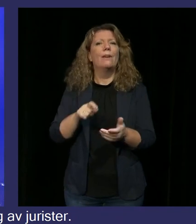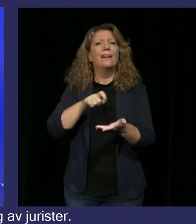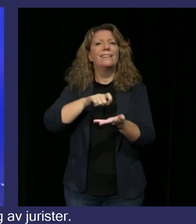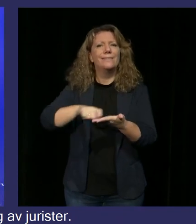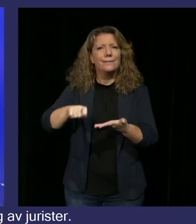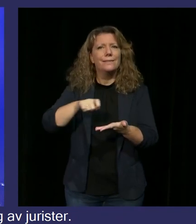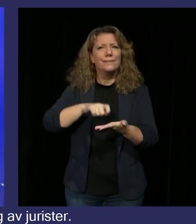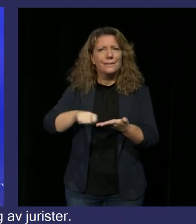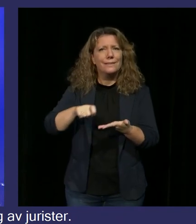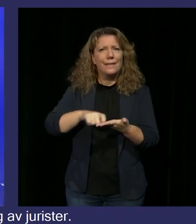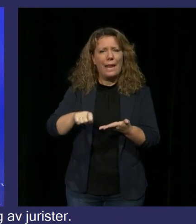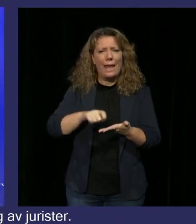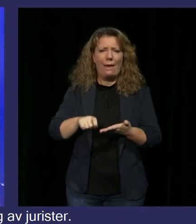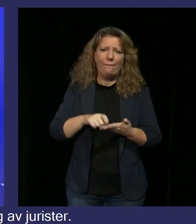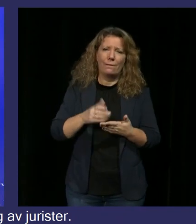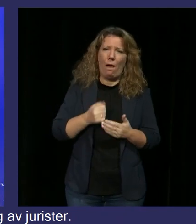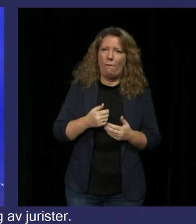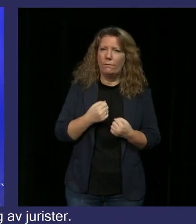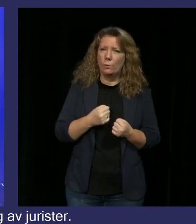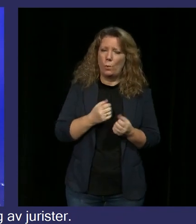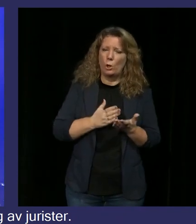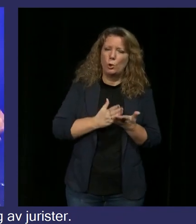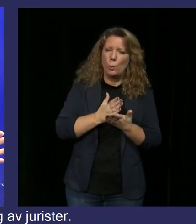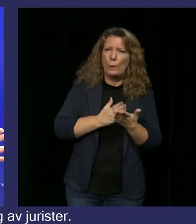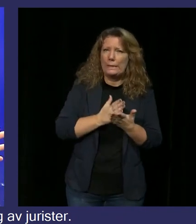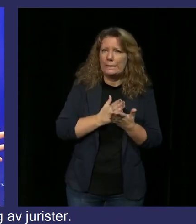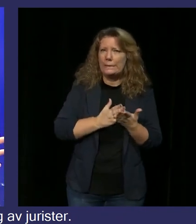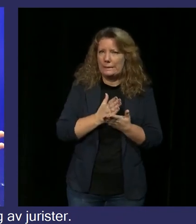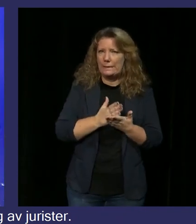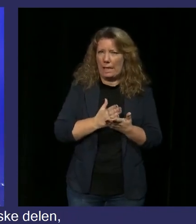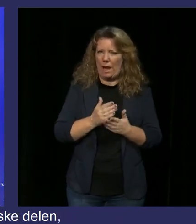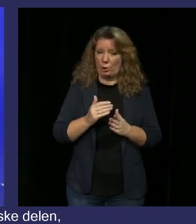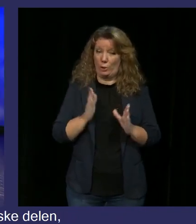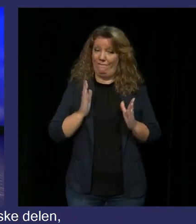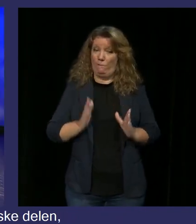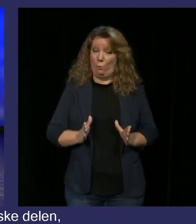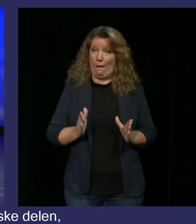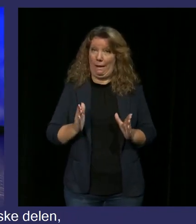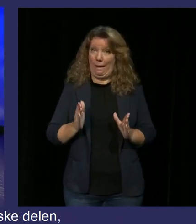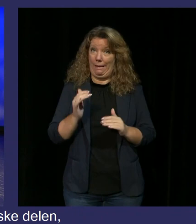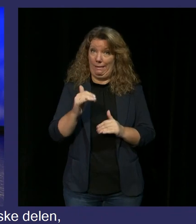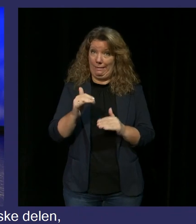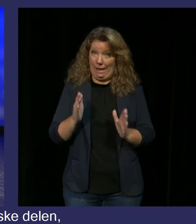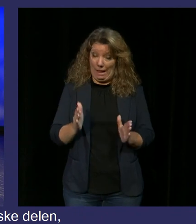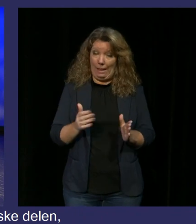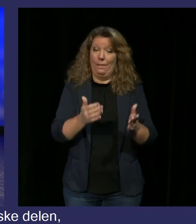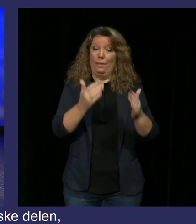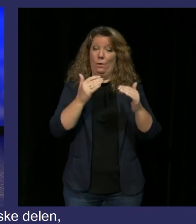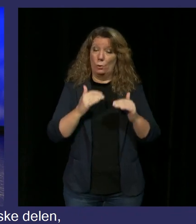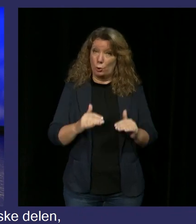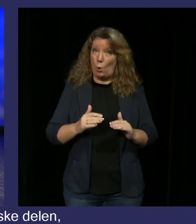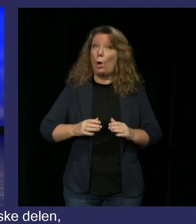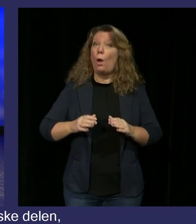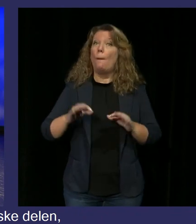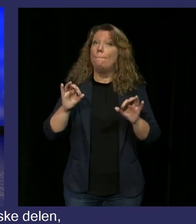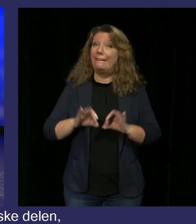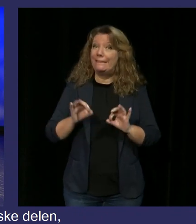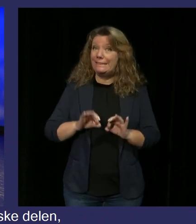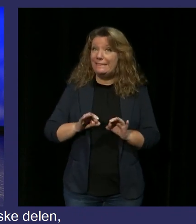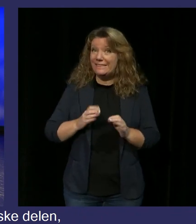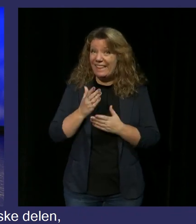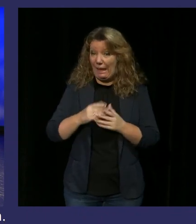tung innblanding av jurister. Og det var liksom den formelle delen. Og så kommer du til den da, medisinske delen, den var jo skrevet av